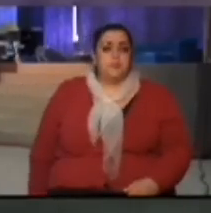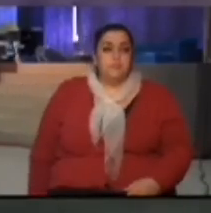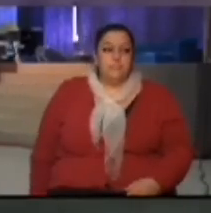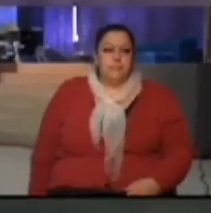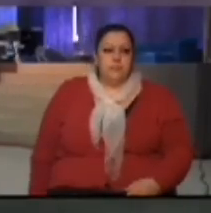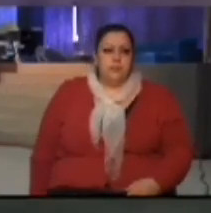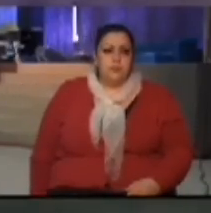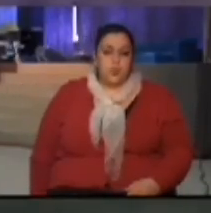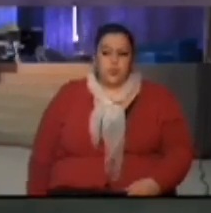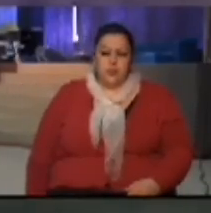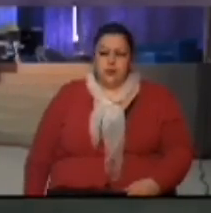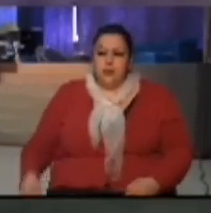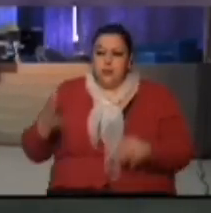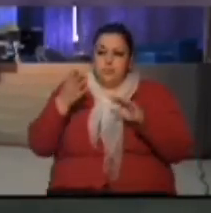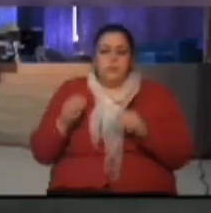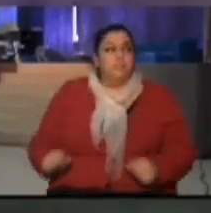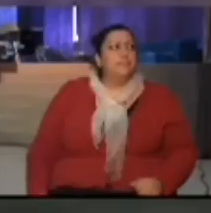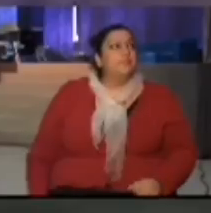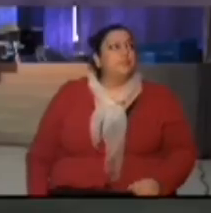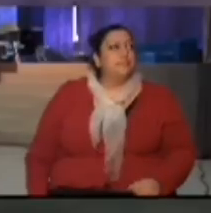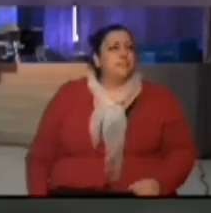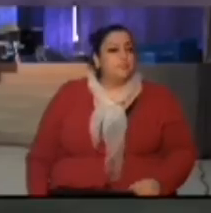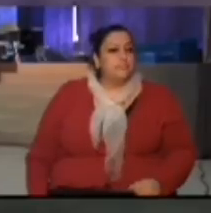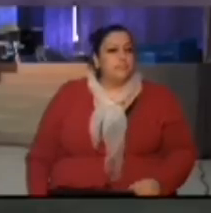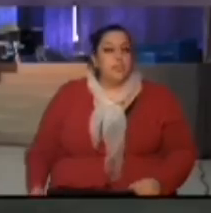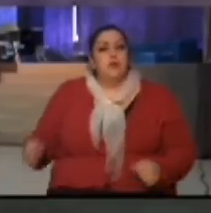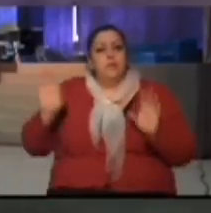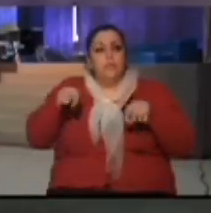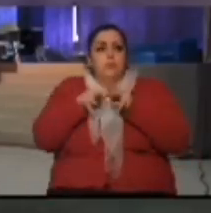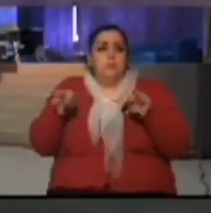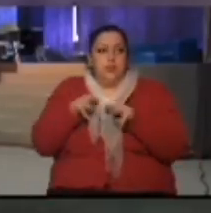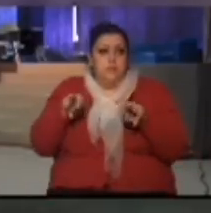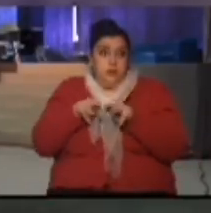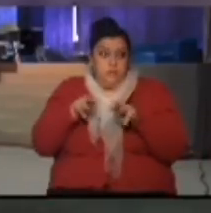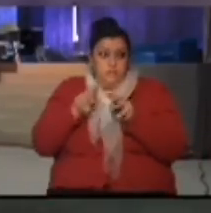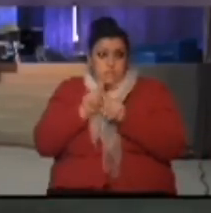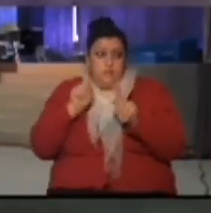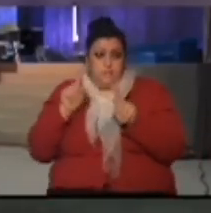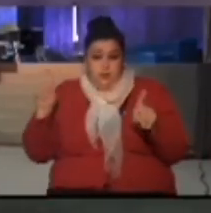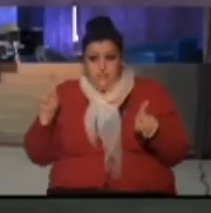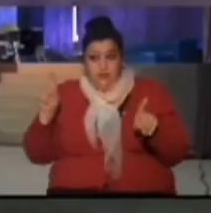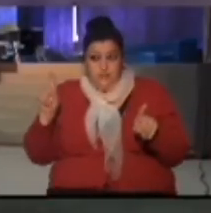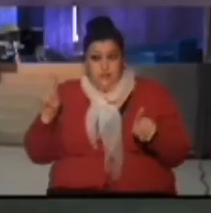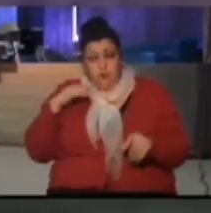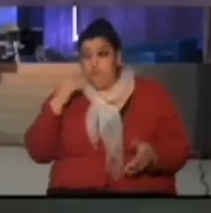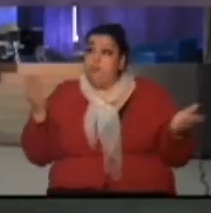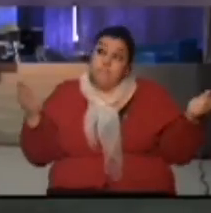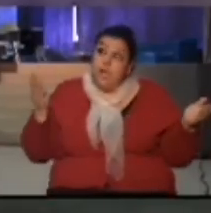19-րդ խոսք, երբ որ կարդում ես 7-րդ գլխի, ասում են, նախարարը պատասխանել էր Աստծո մարդուն, ասել էր, եթե Տերը երկնքում պատուհաններ